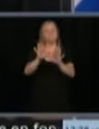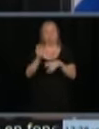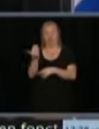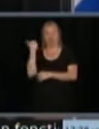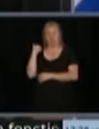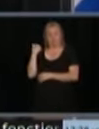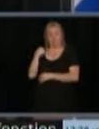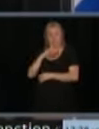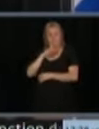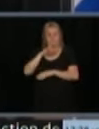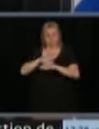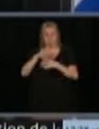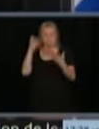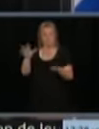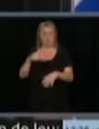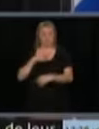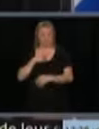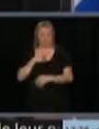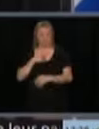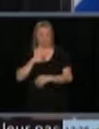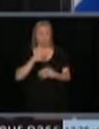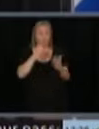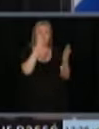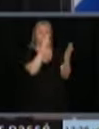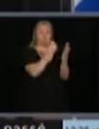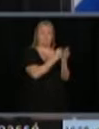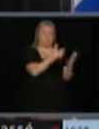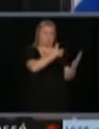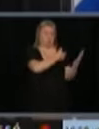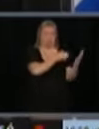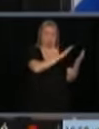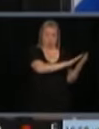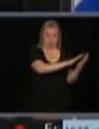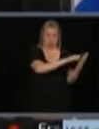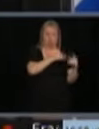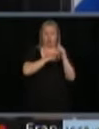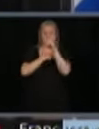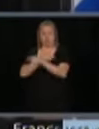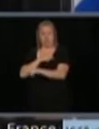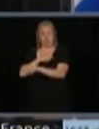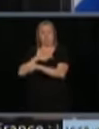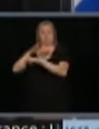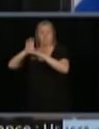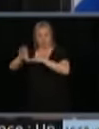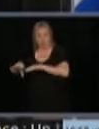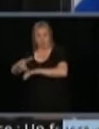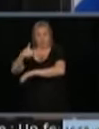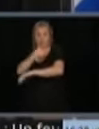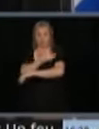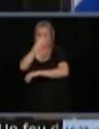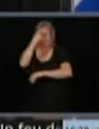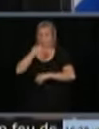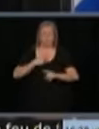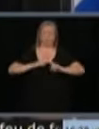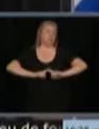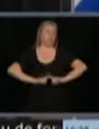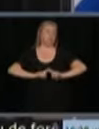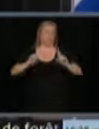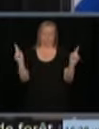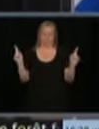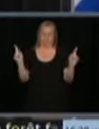d'activités non essentielles, puis la vaccination obligatoire, où on dit que quelqu'un est obligé de te faire